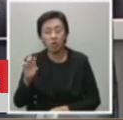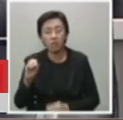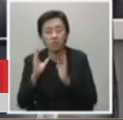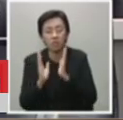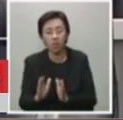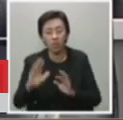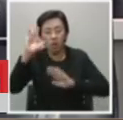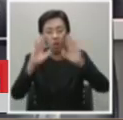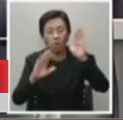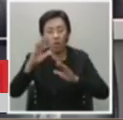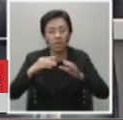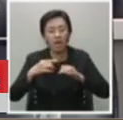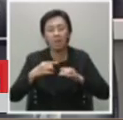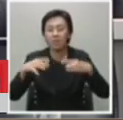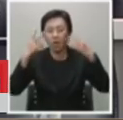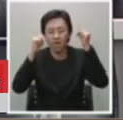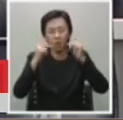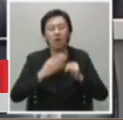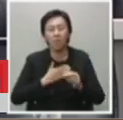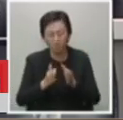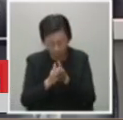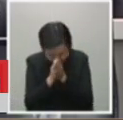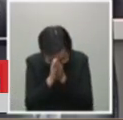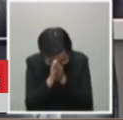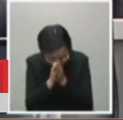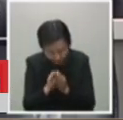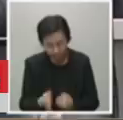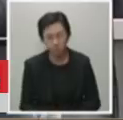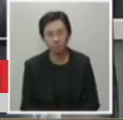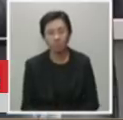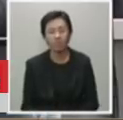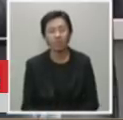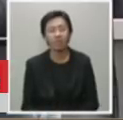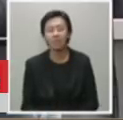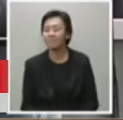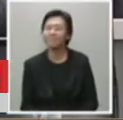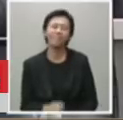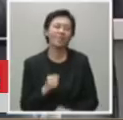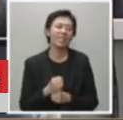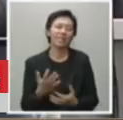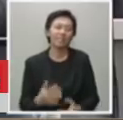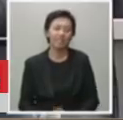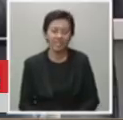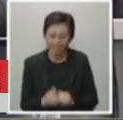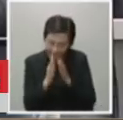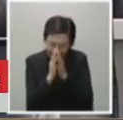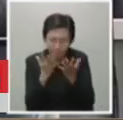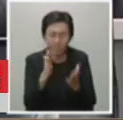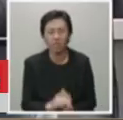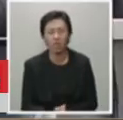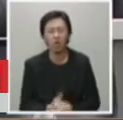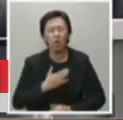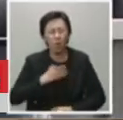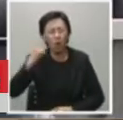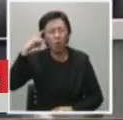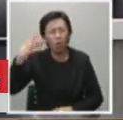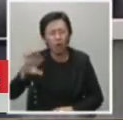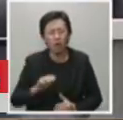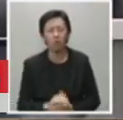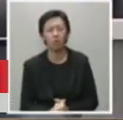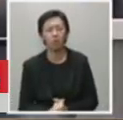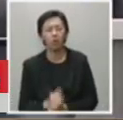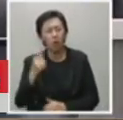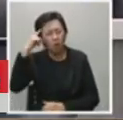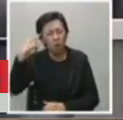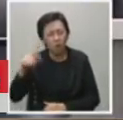โหวตสวนนายก1คนผมจะไปกราบเท้าท่านไม่ได้ทำเลยครับท่านประธานครับเพราะเรารู้อยู่แล้วว่ากลไกของรัฐสภ